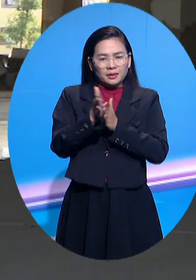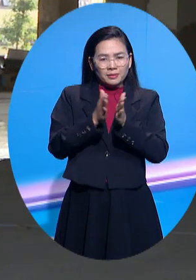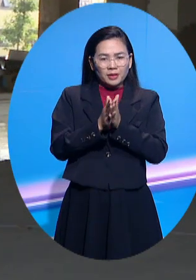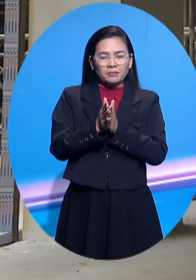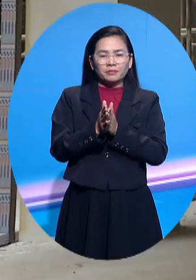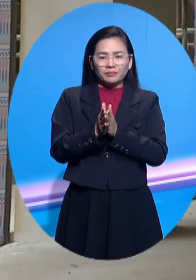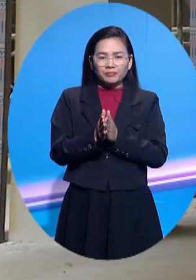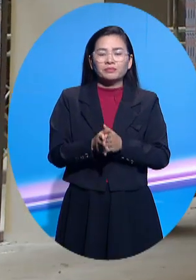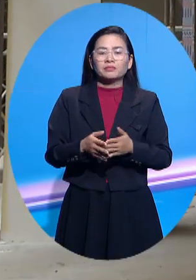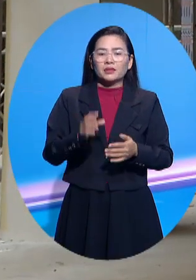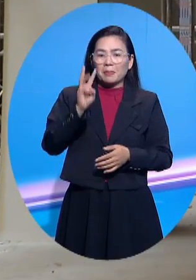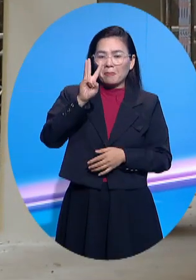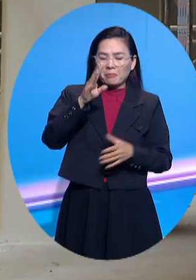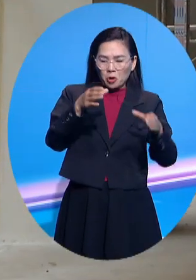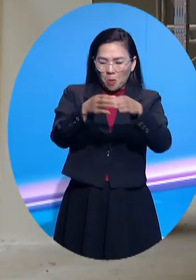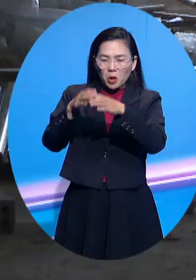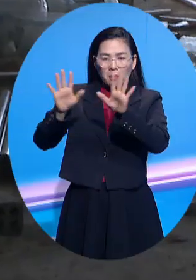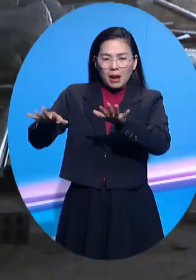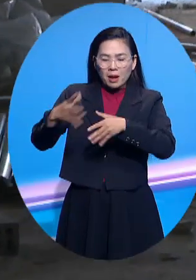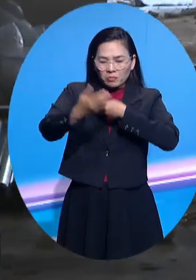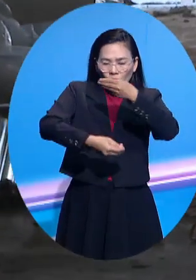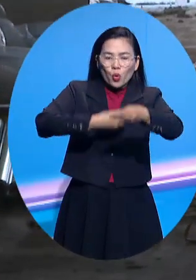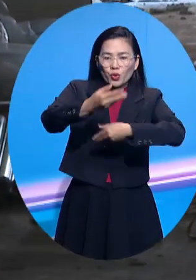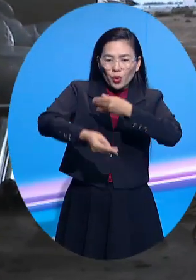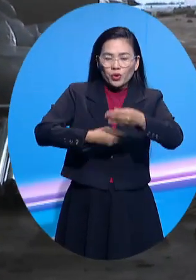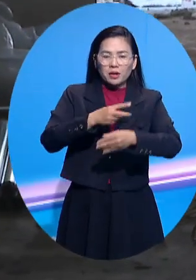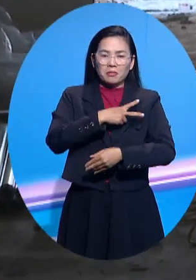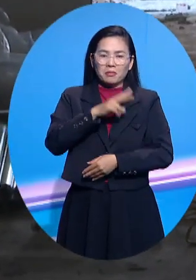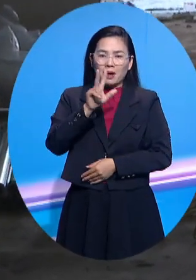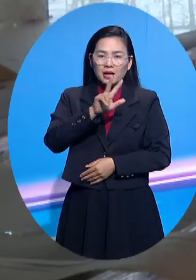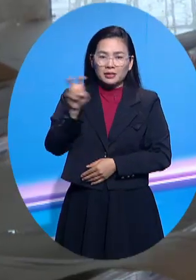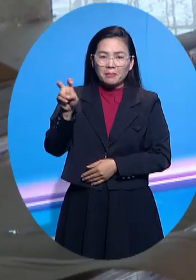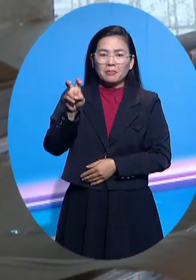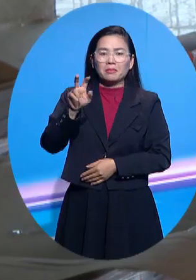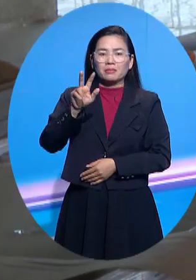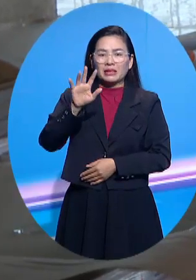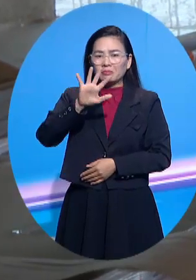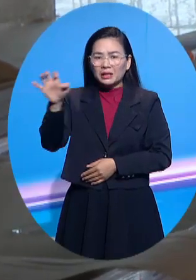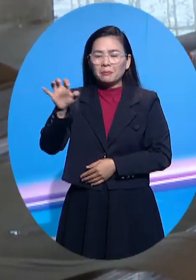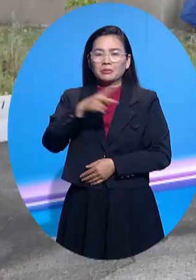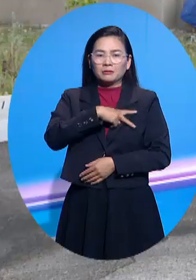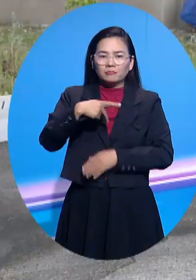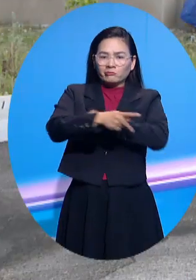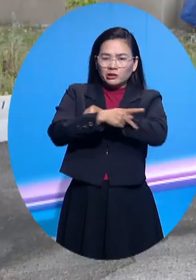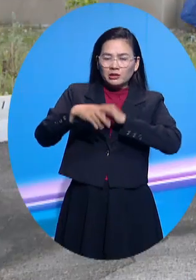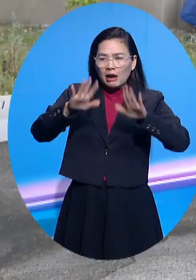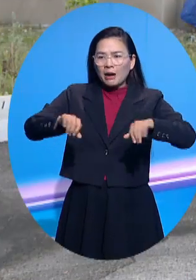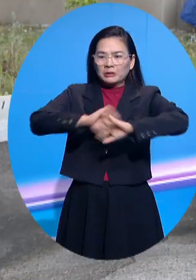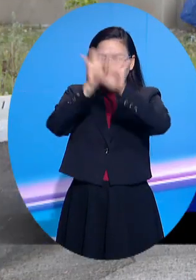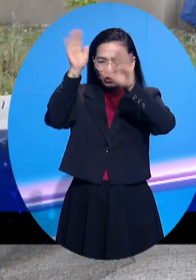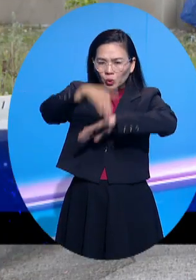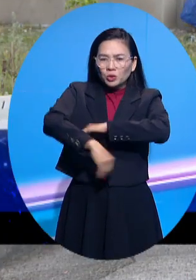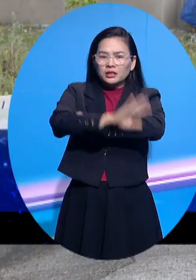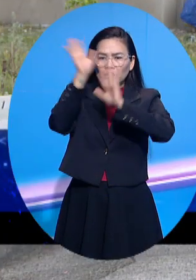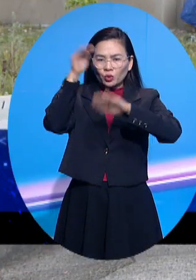công trường đang duy trì 3 ca với khoảng 300 đến 500 công nhân kỹ sư làm việc cả ngày lẫn đêm hiện tại là